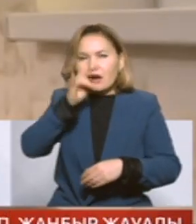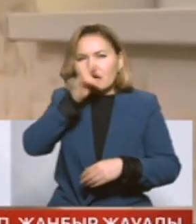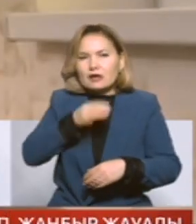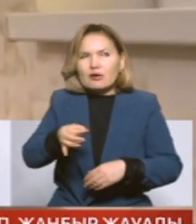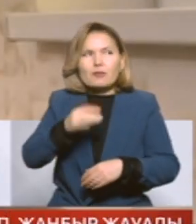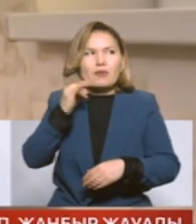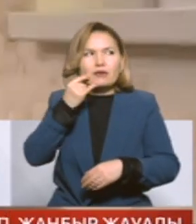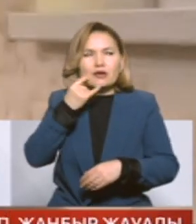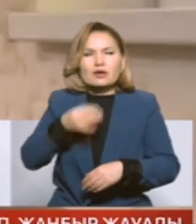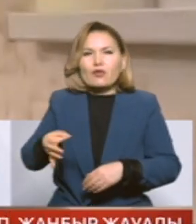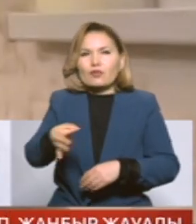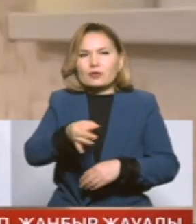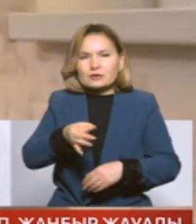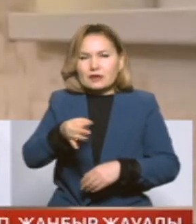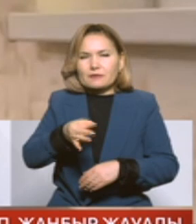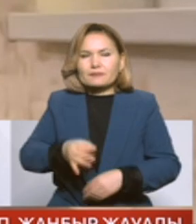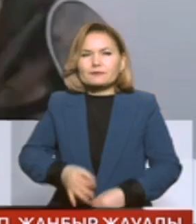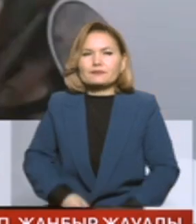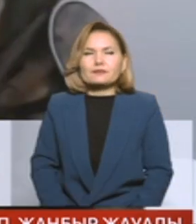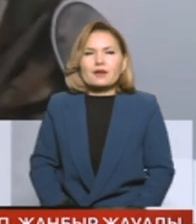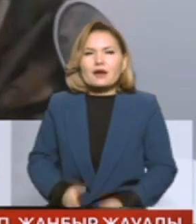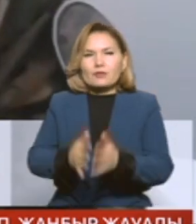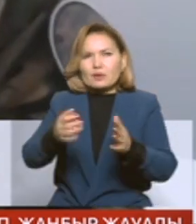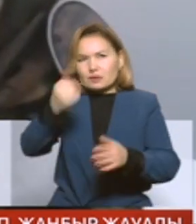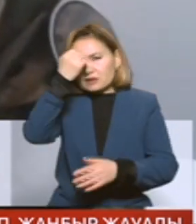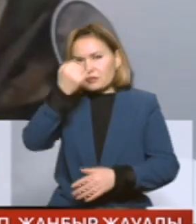и Павлодарская областей. Спасибо.